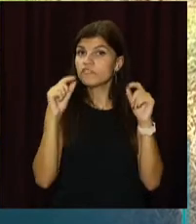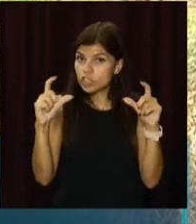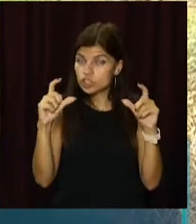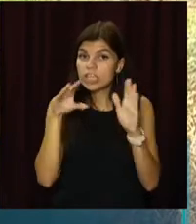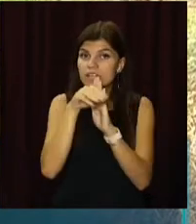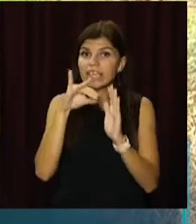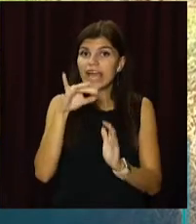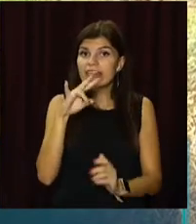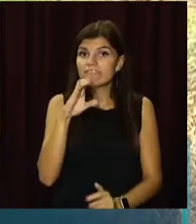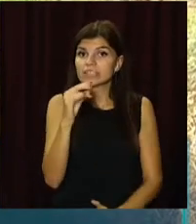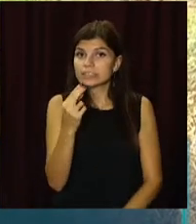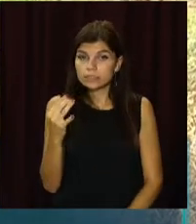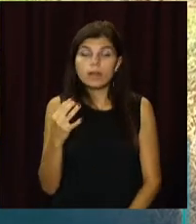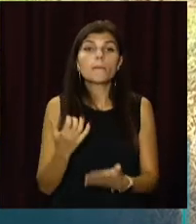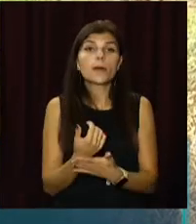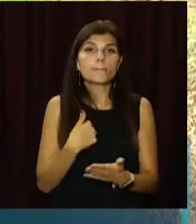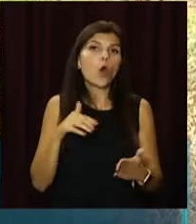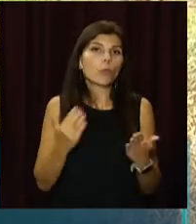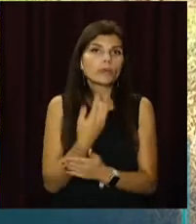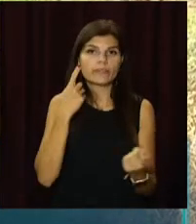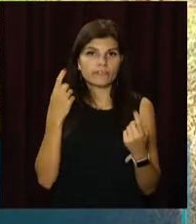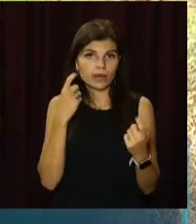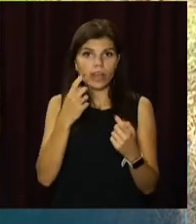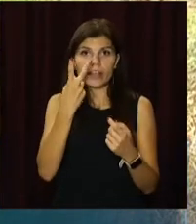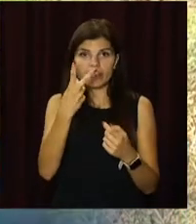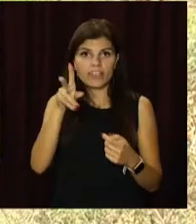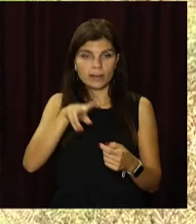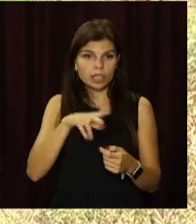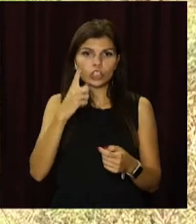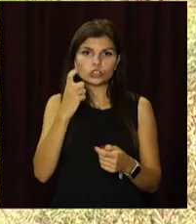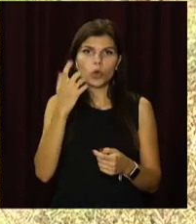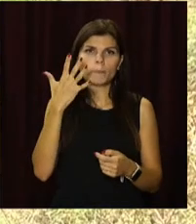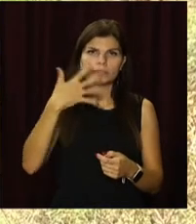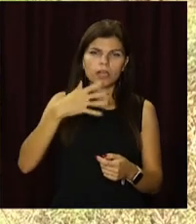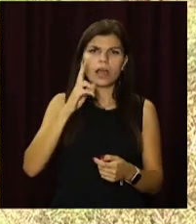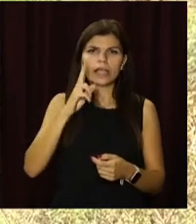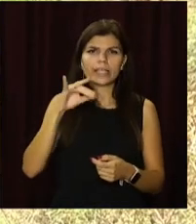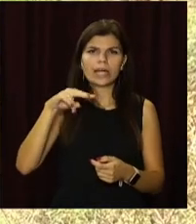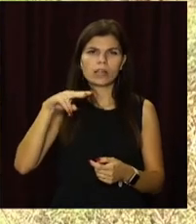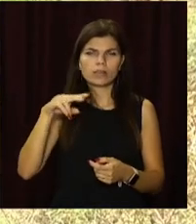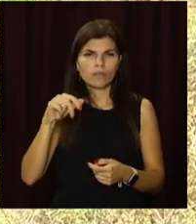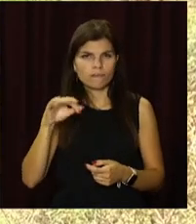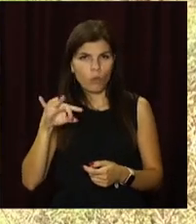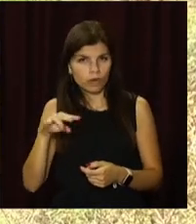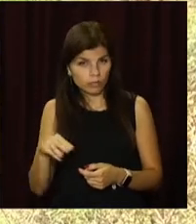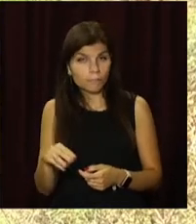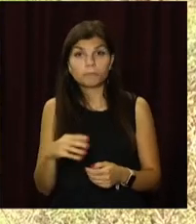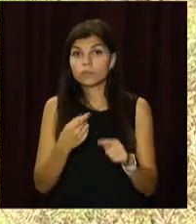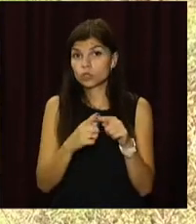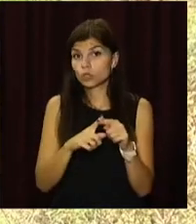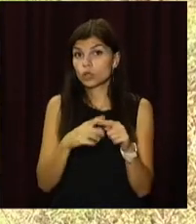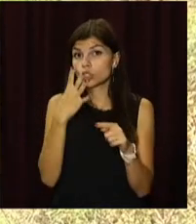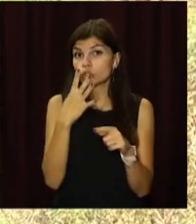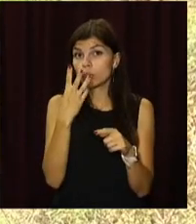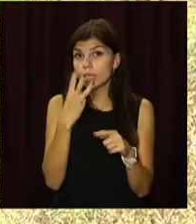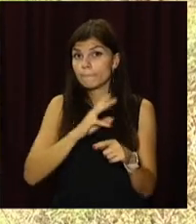мы обновляем данные две линии 150 кВт, вкладываем, инвестируем в это обновление 43